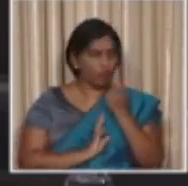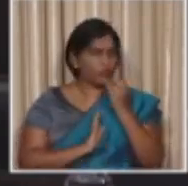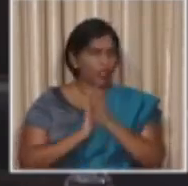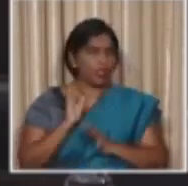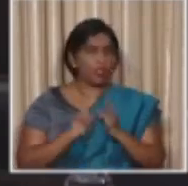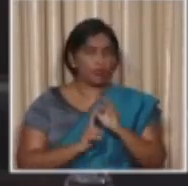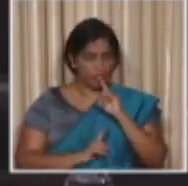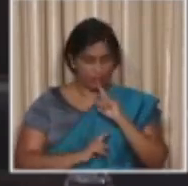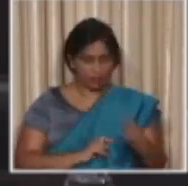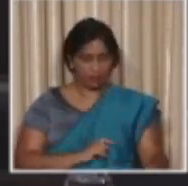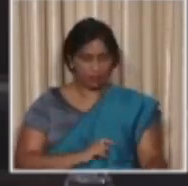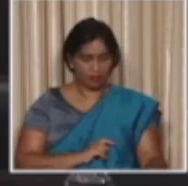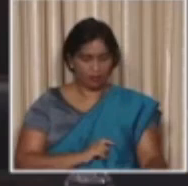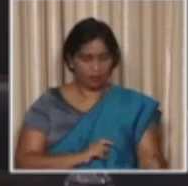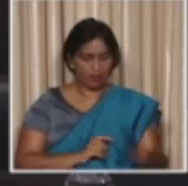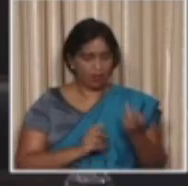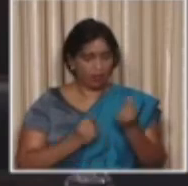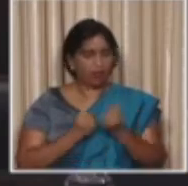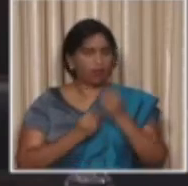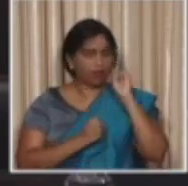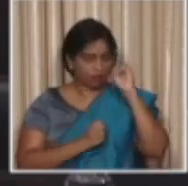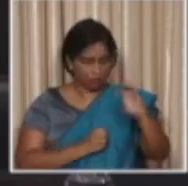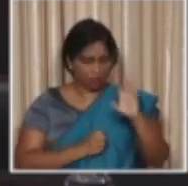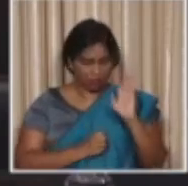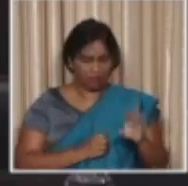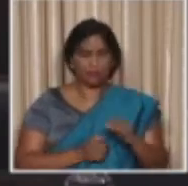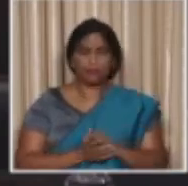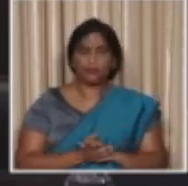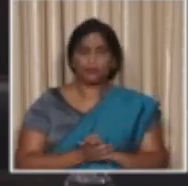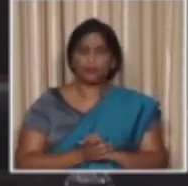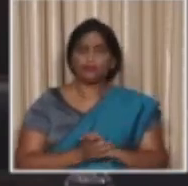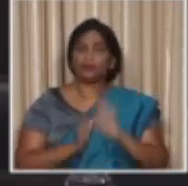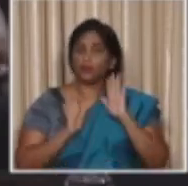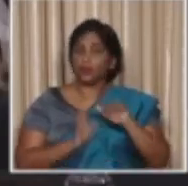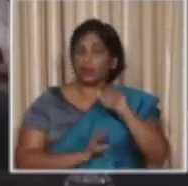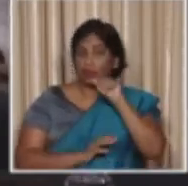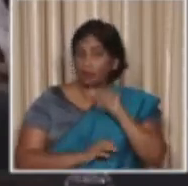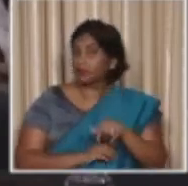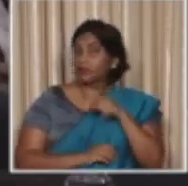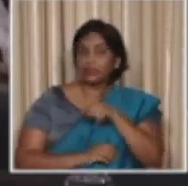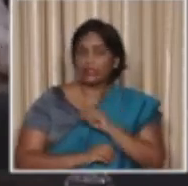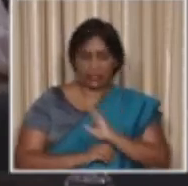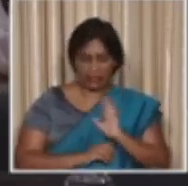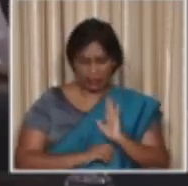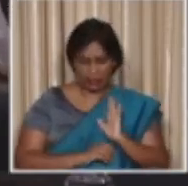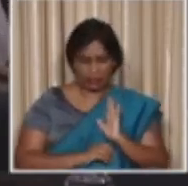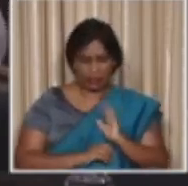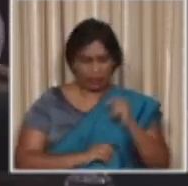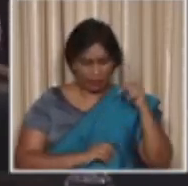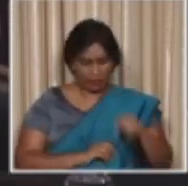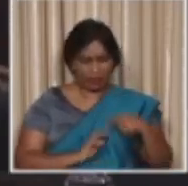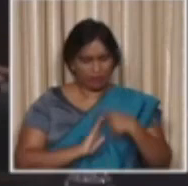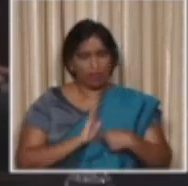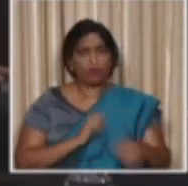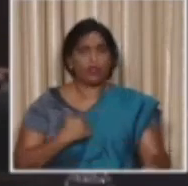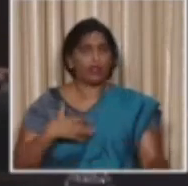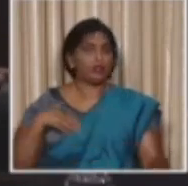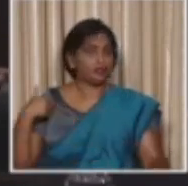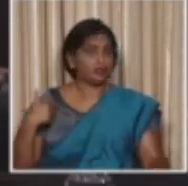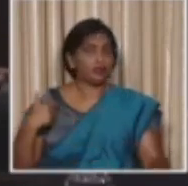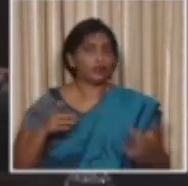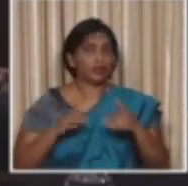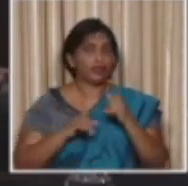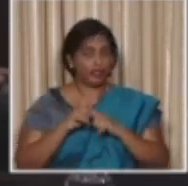दें क्यू अभी प्रतिपादन यं प्रमाण दून कि नमु तत्कता एक अद अपेरटे सौख्य